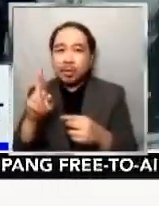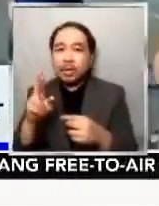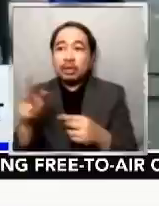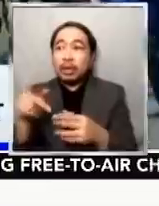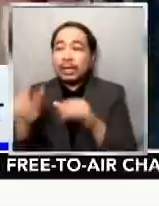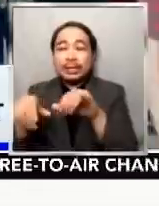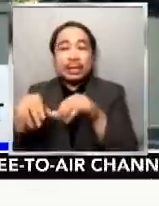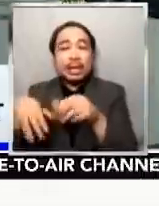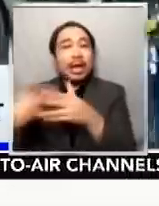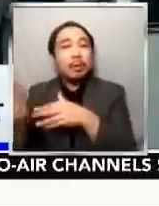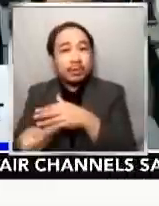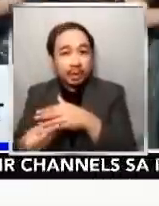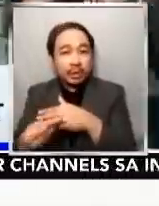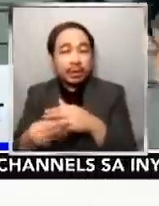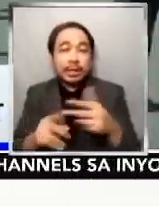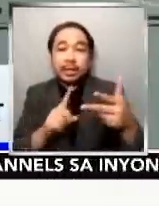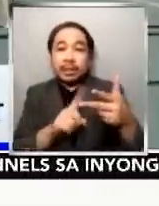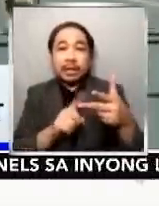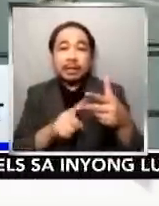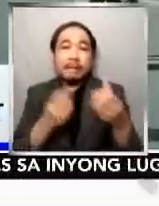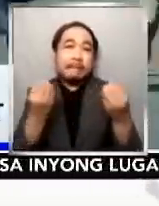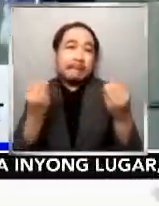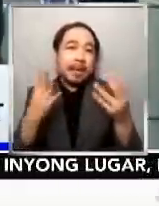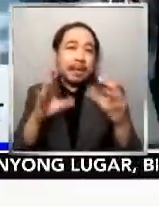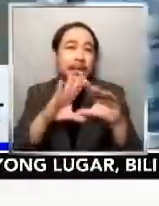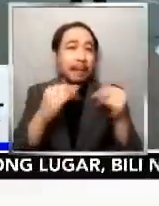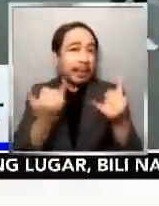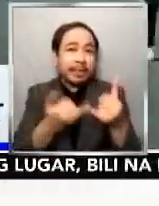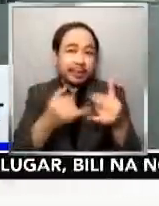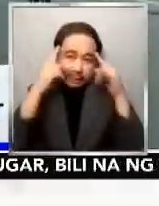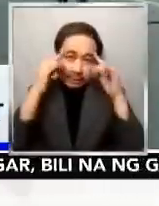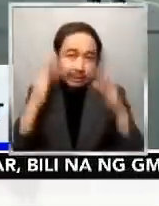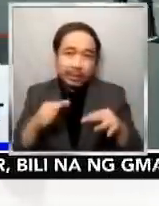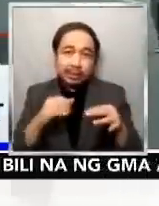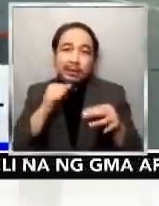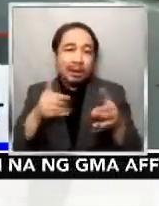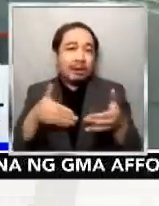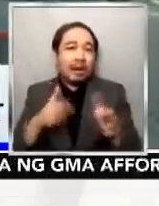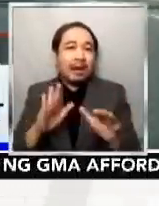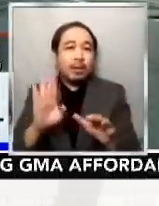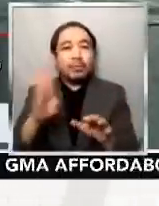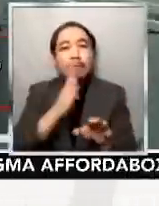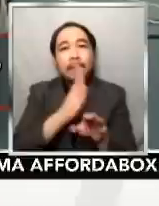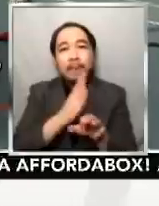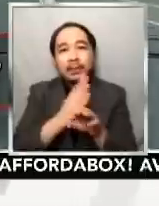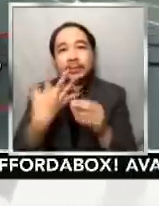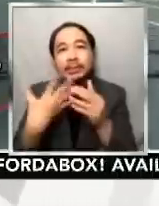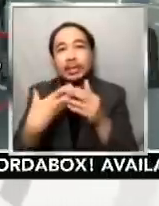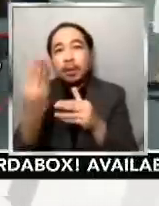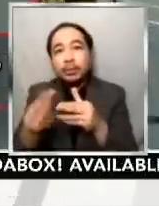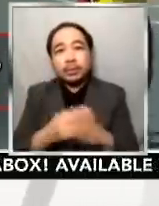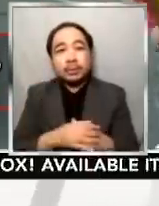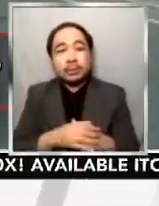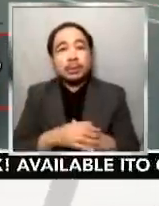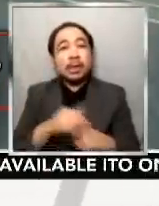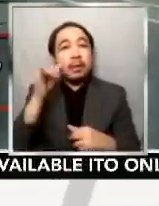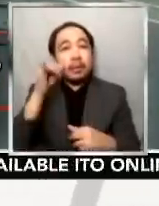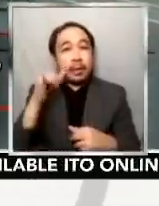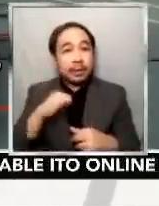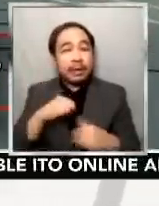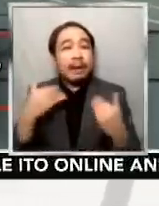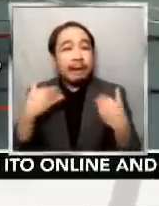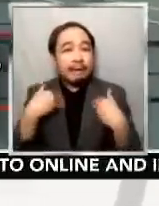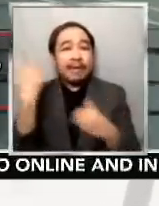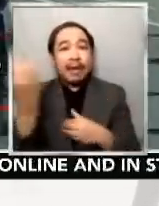Pangatlo, marami raw operator ang piniling hindi magpabiyahe ng sasakyan nila. Kagabi po, nagkaroon kami ng emergency meeting, DOTR road